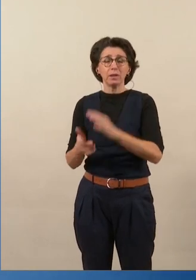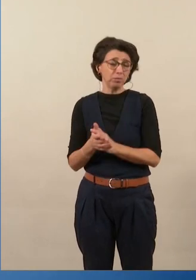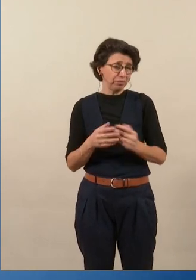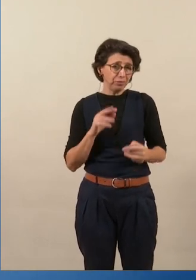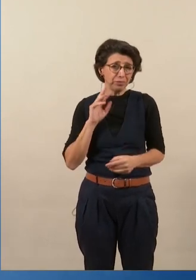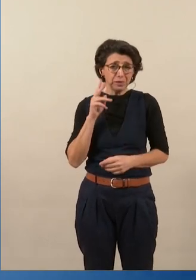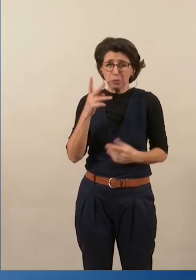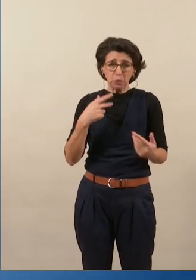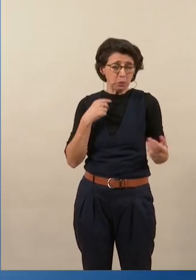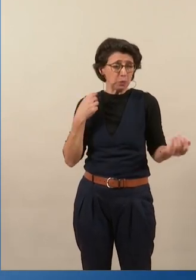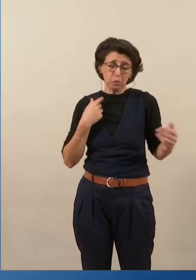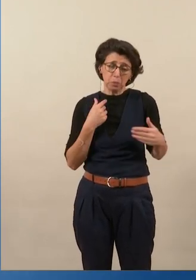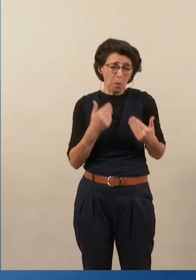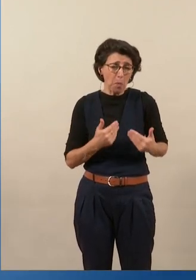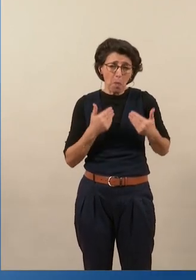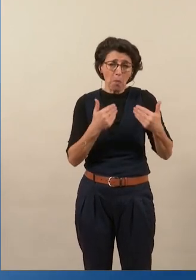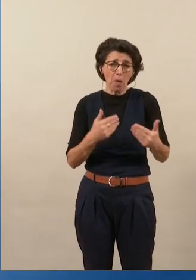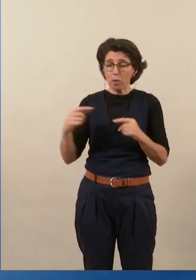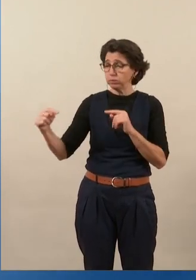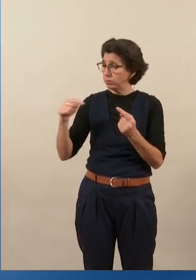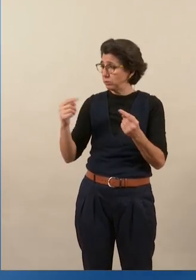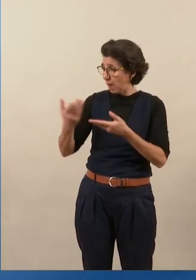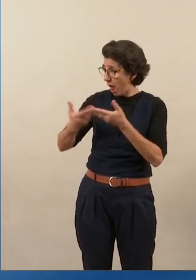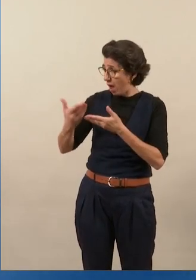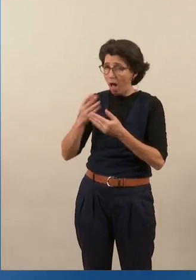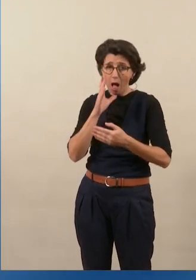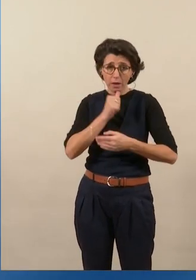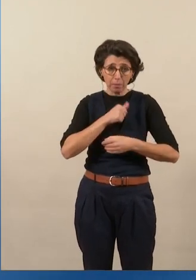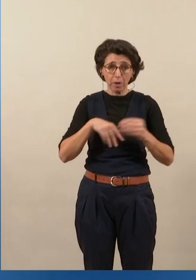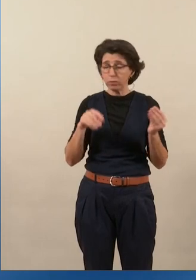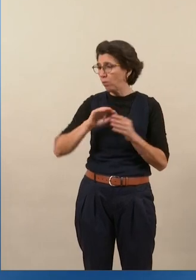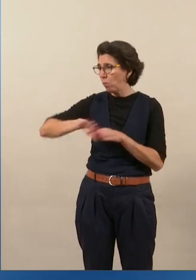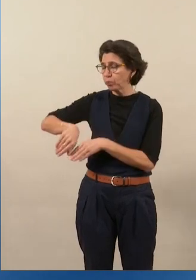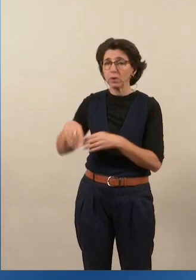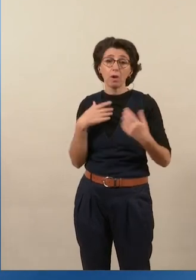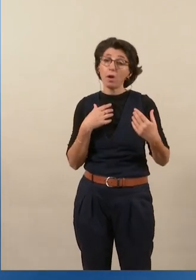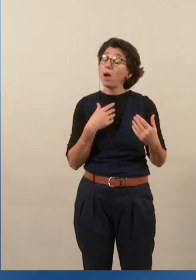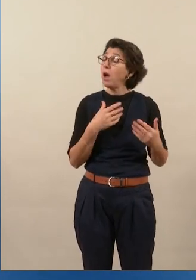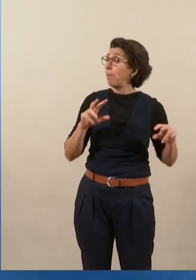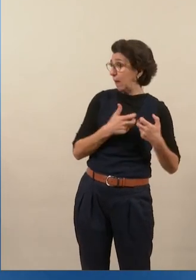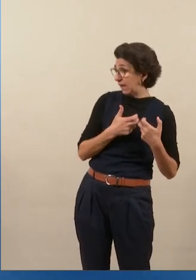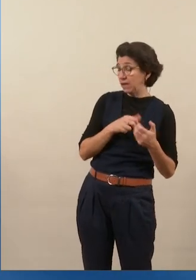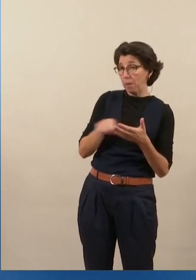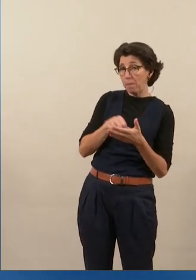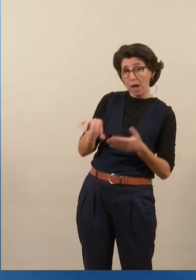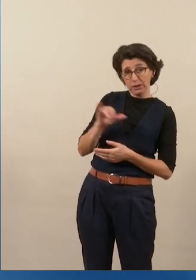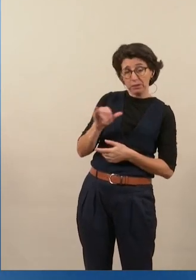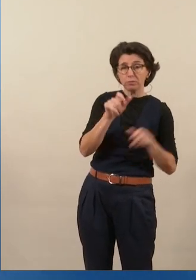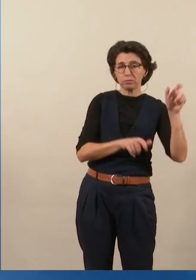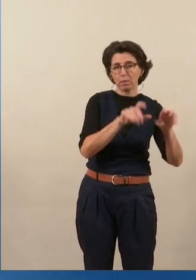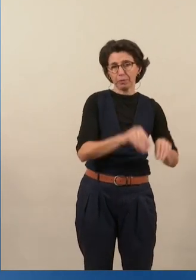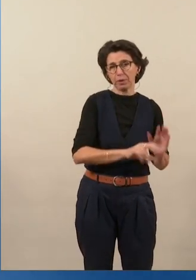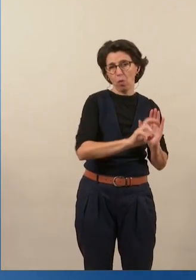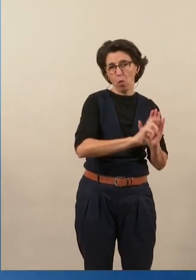incapacité à dialoguer et dont le coût financier est supporté par les Grenoblois au passage dans un